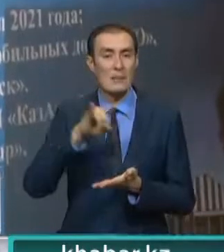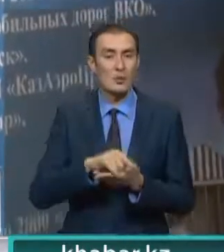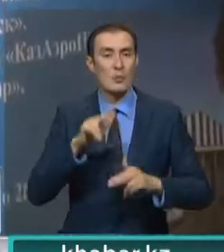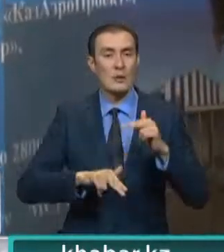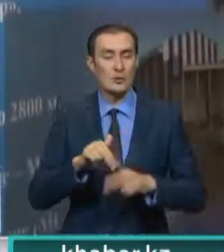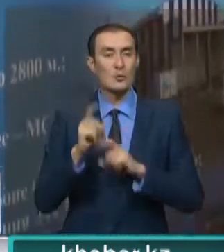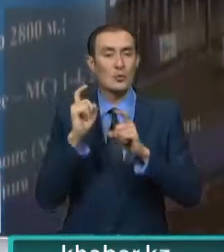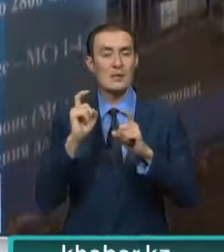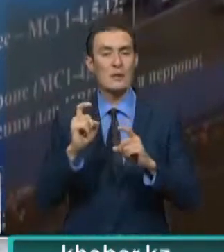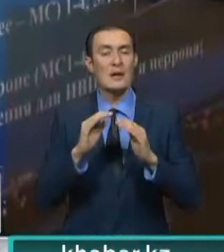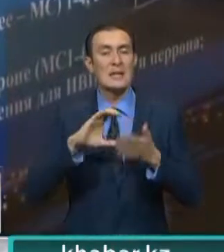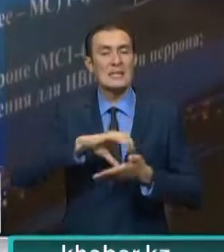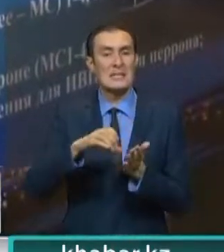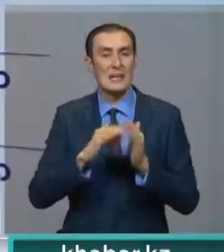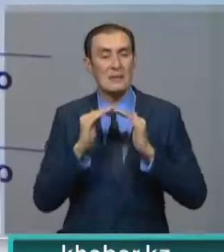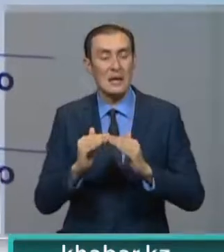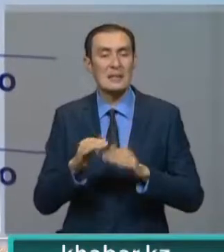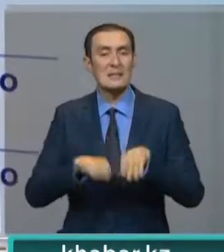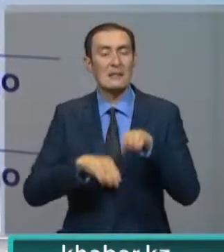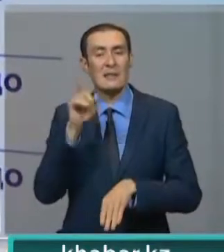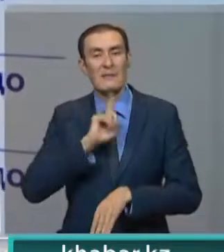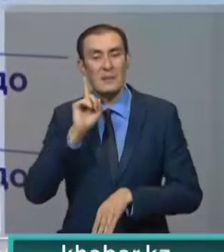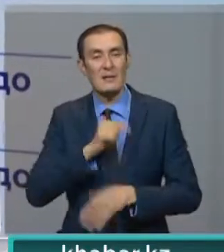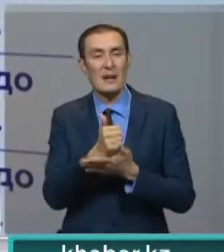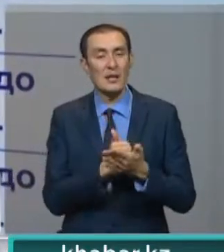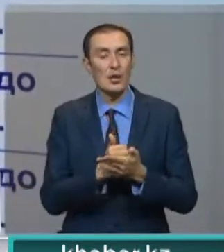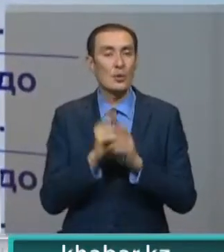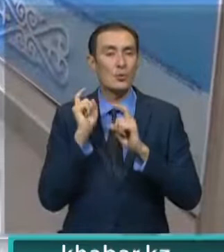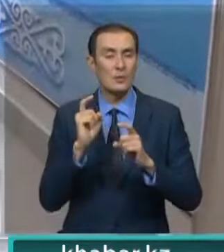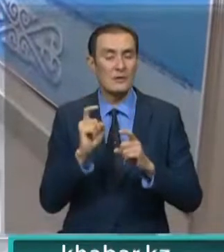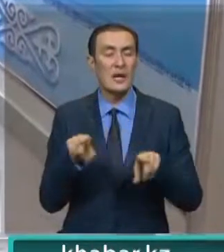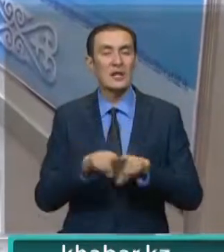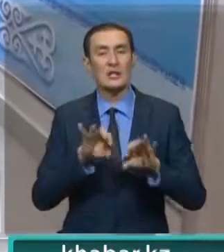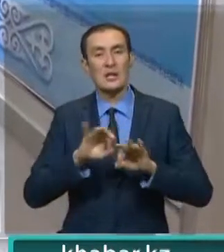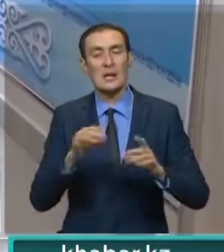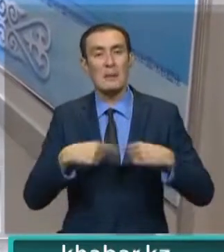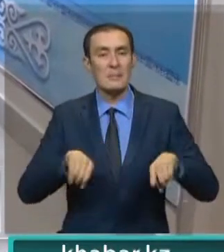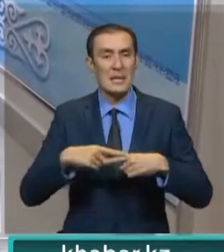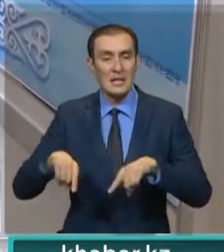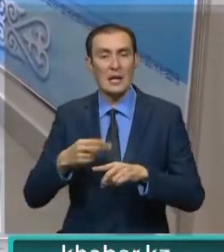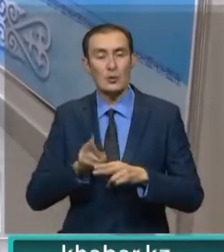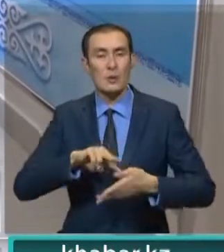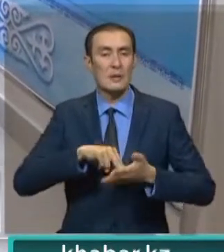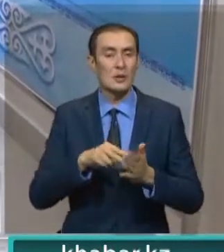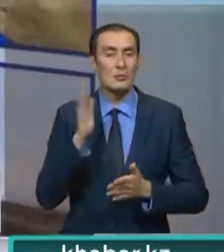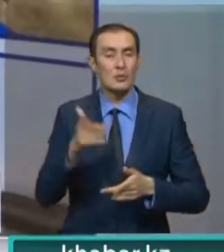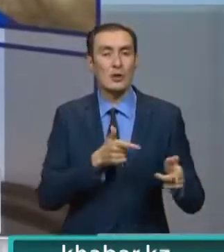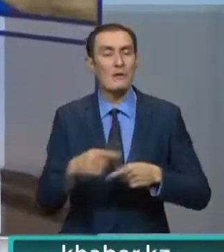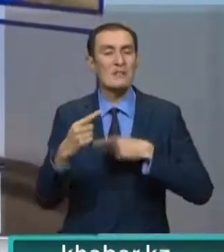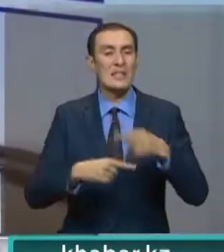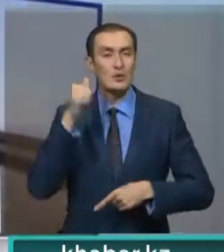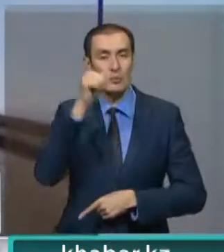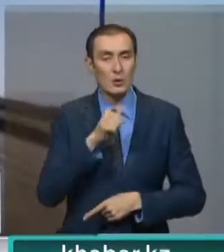построит грузовой терминал и склад временного хранения грузов мамину также рассказали об объектах которые планируют сдать в следующем году